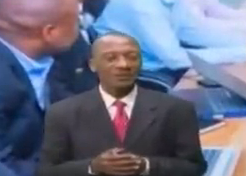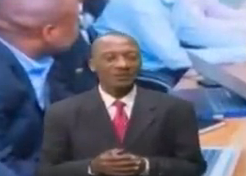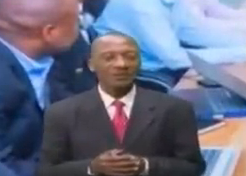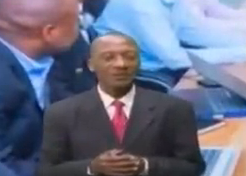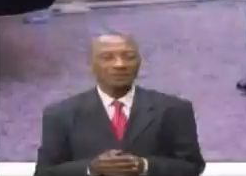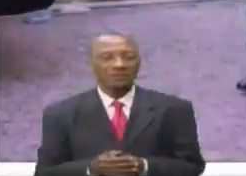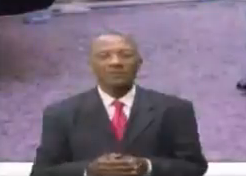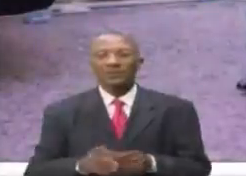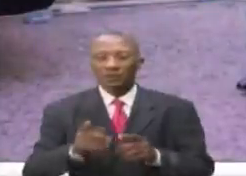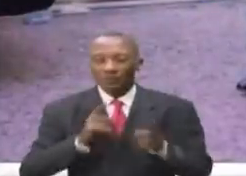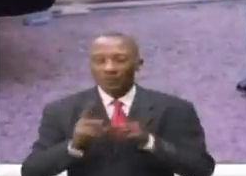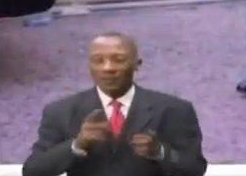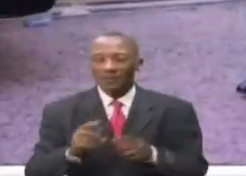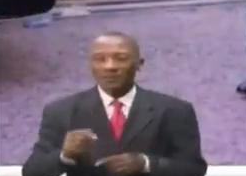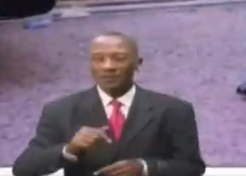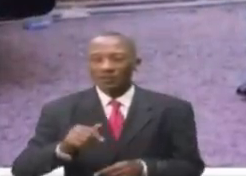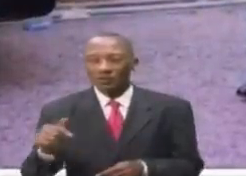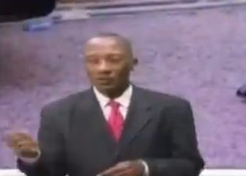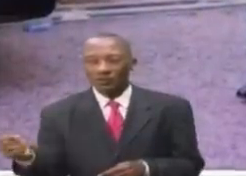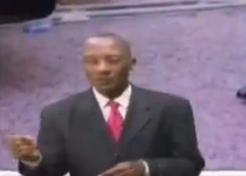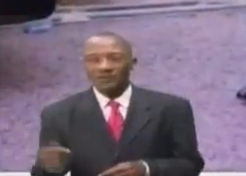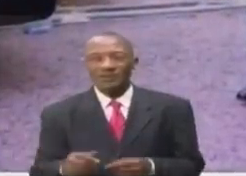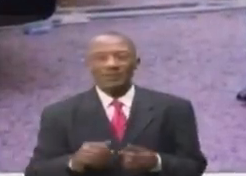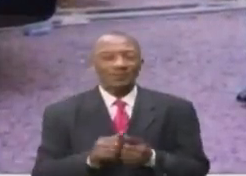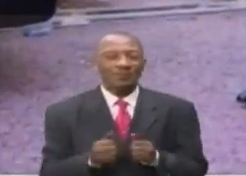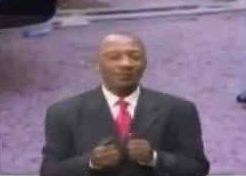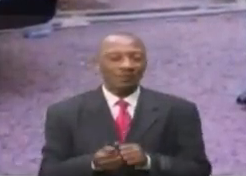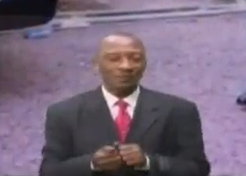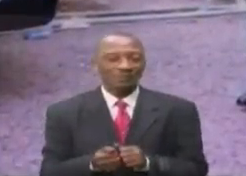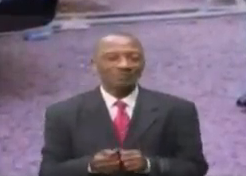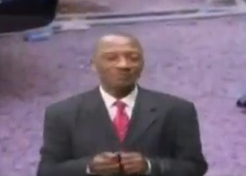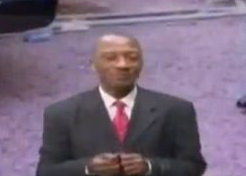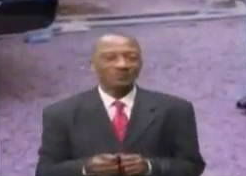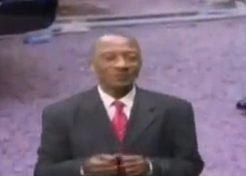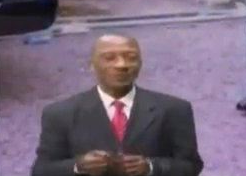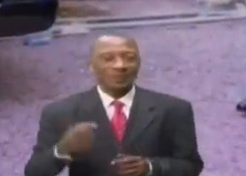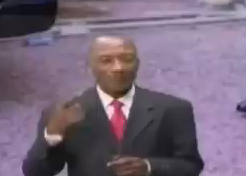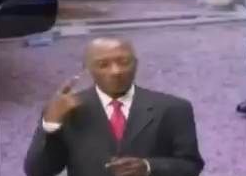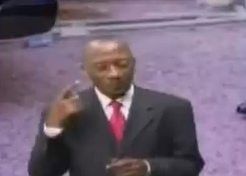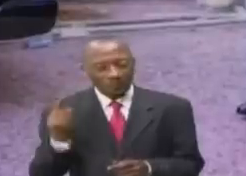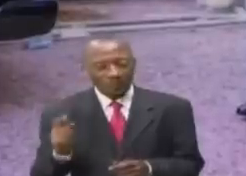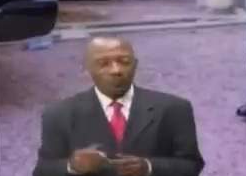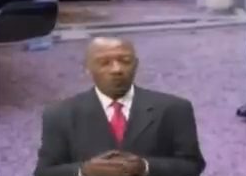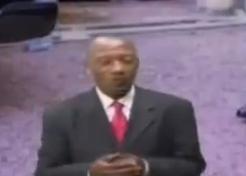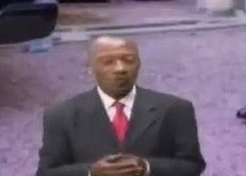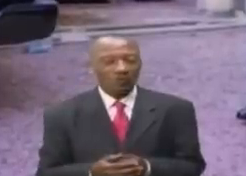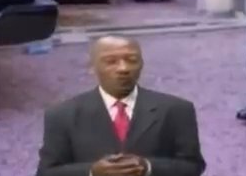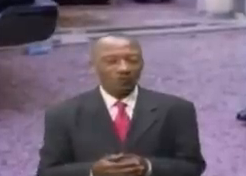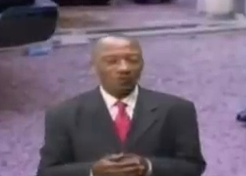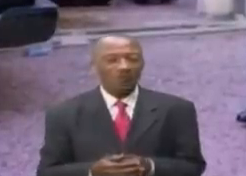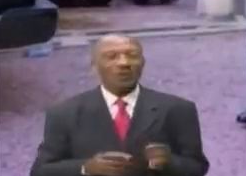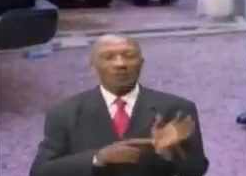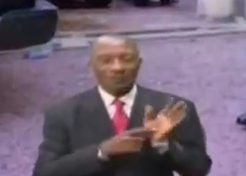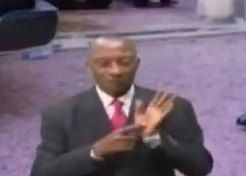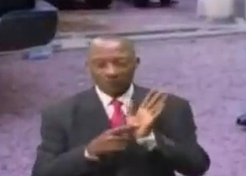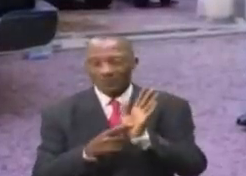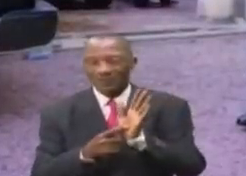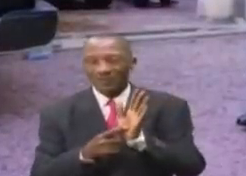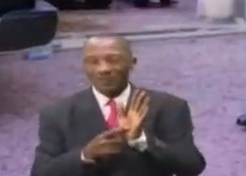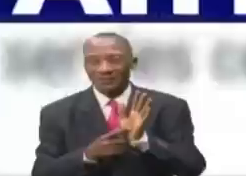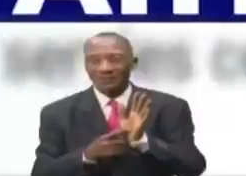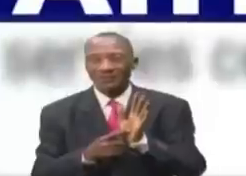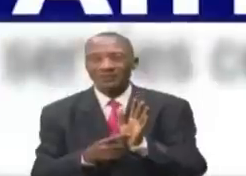aux faussaires. Sous-traitance, les Chinois de SEMCO arrêtés pour fraude de prête-main,